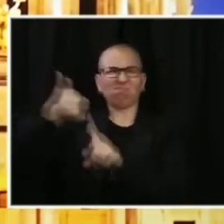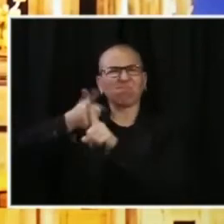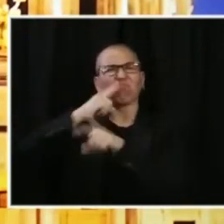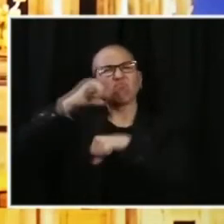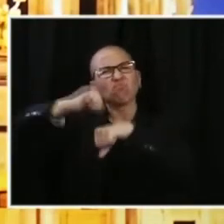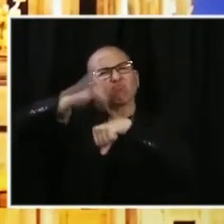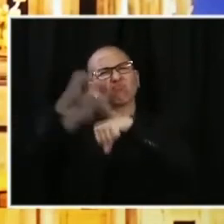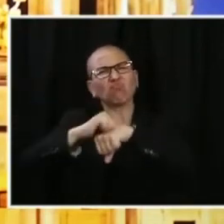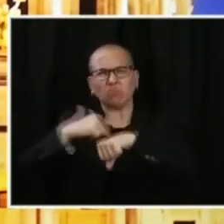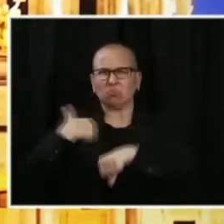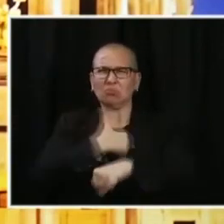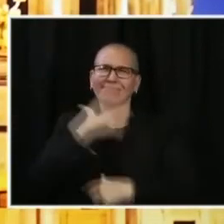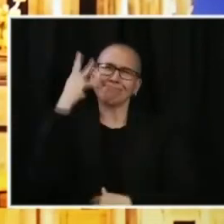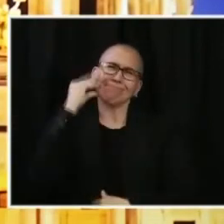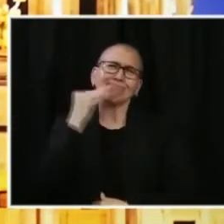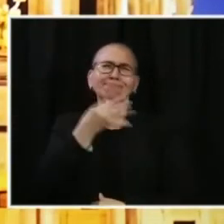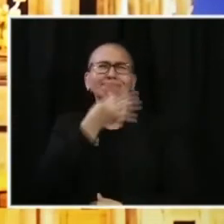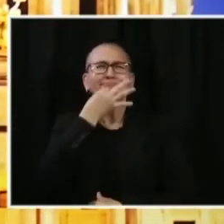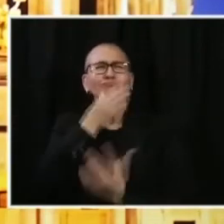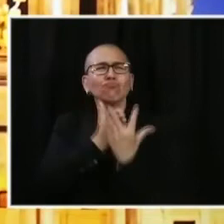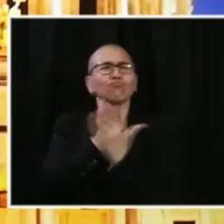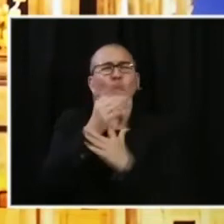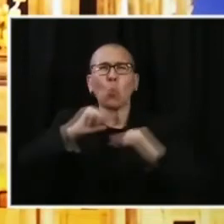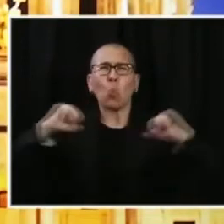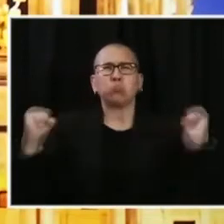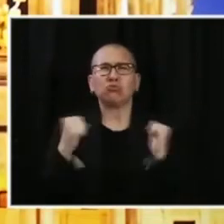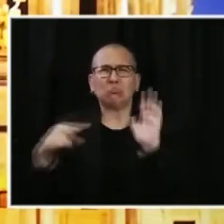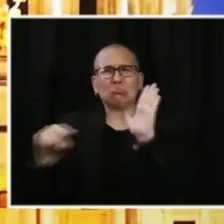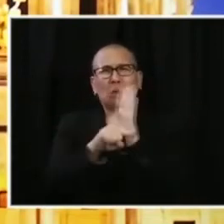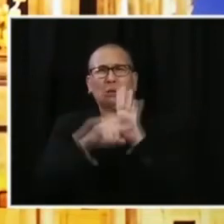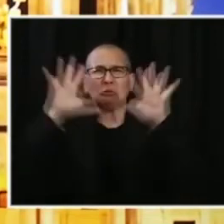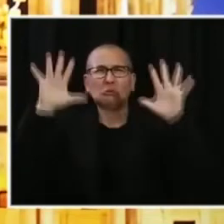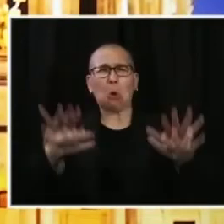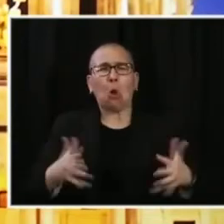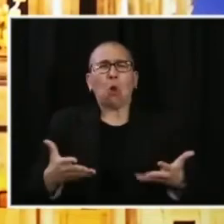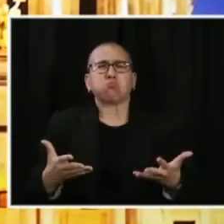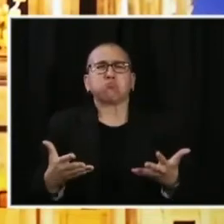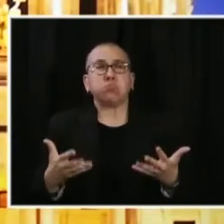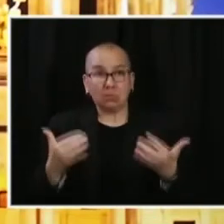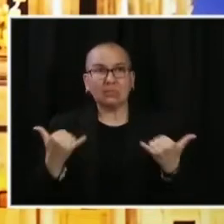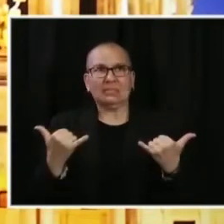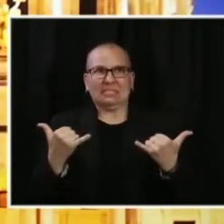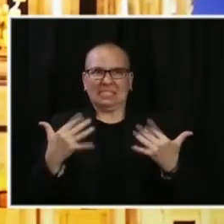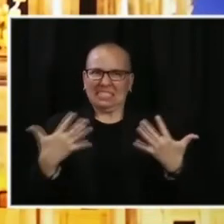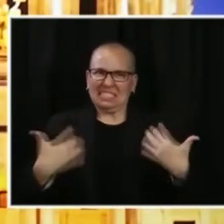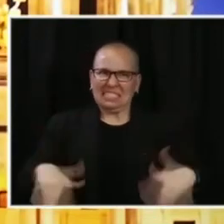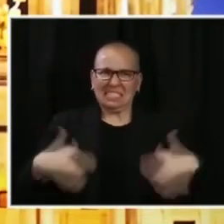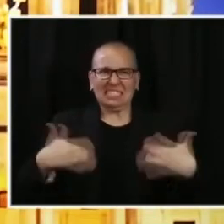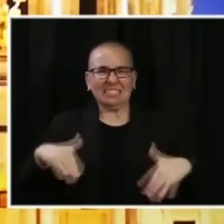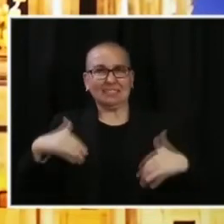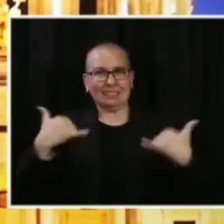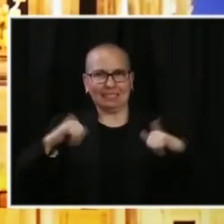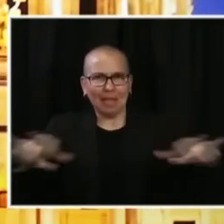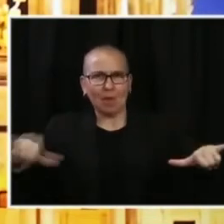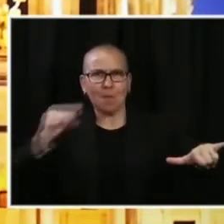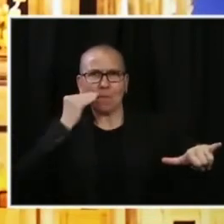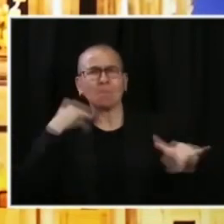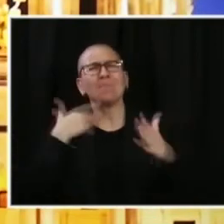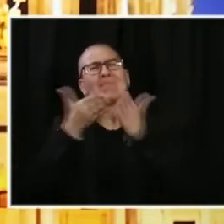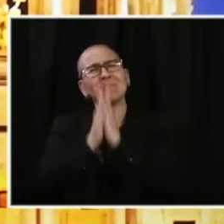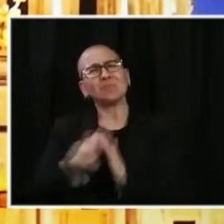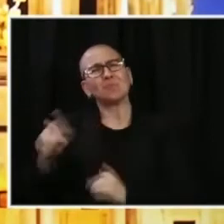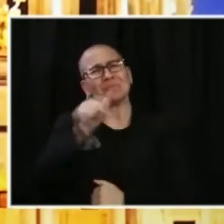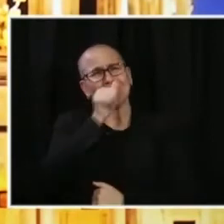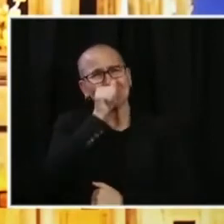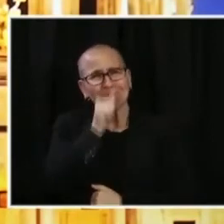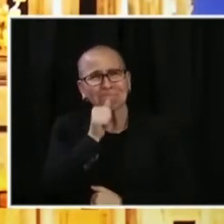nếu họ nhốt sắp lên đầu châu họ nhà nó, vì cho họ cho mình là sợ tàn nó chạy tu nó, bây giờ hai cái trở nên nhớ họ mình là sợ tàn nó, là mình nhớ